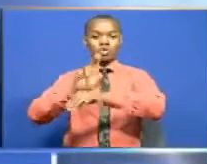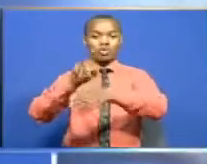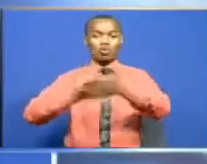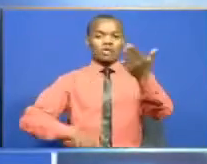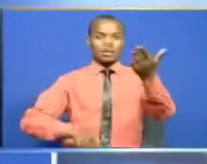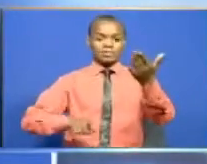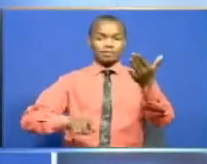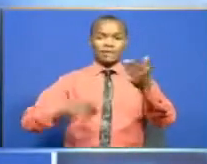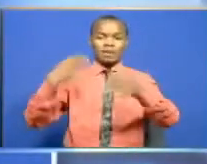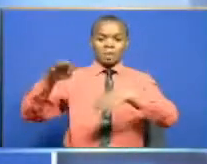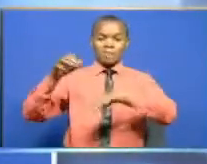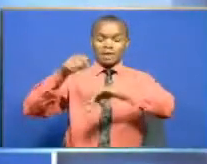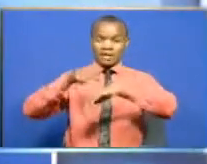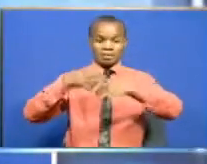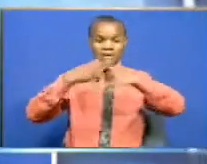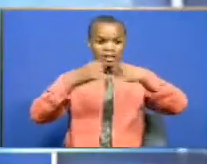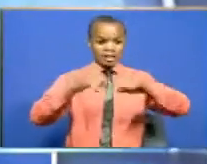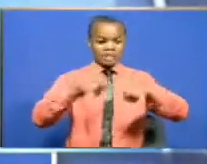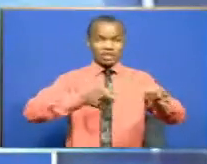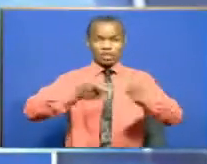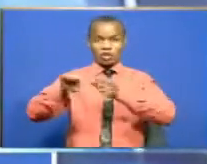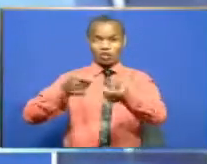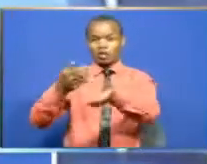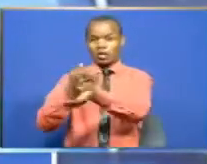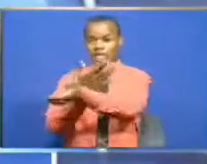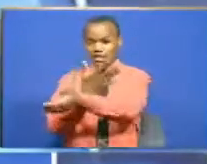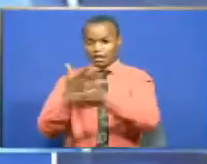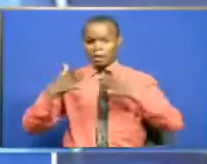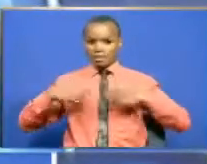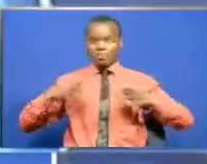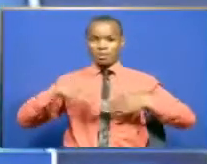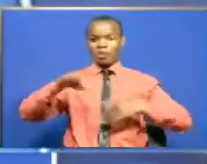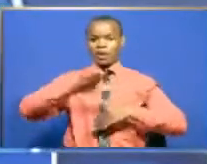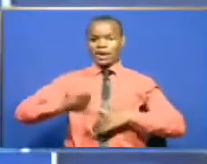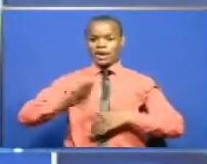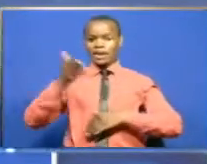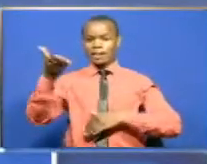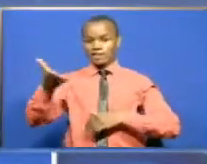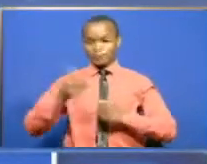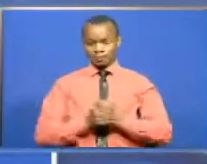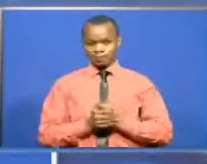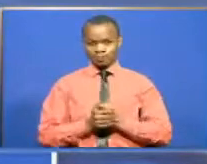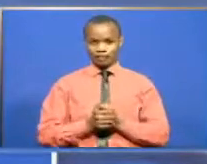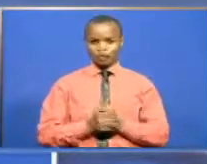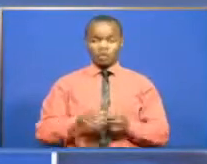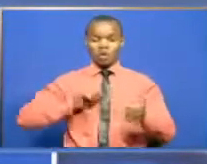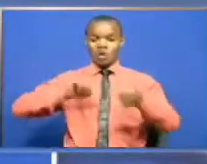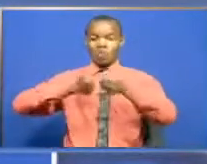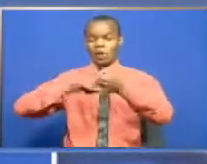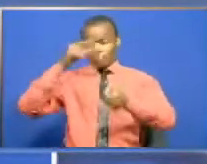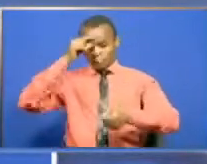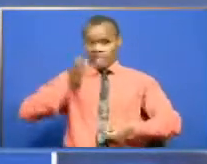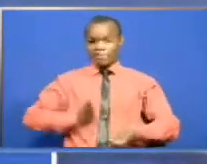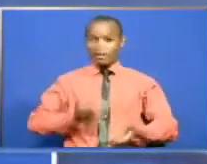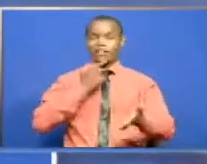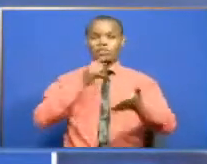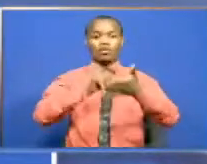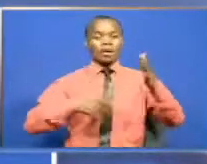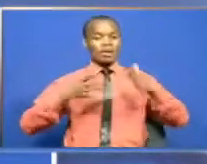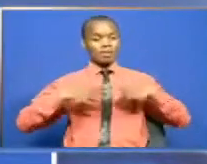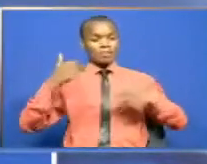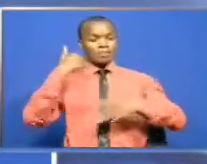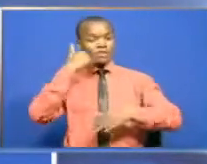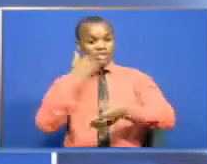kupunguza visa vya saratani miongoni mwa jamii za eneo hilo. Bi Nyong'o alisisitiza haja kwa wagonjwa wa saratani kula vyakula vya